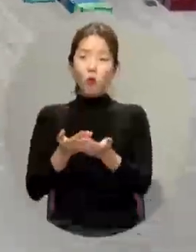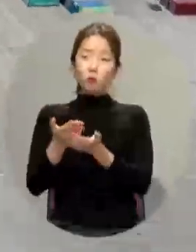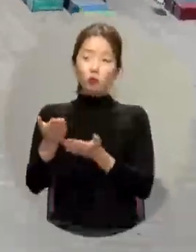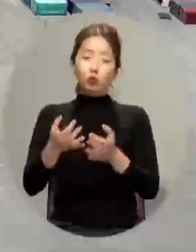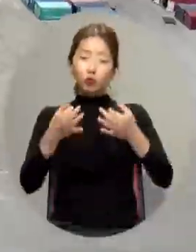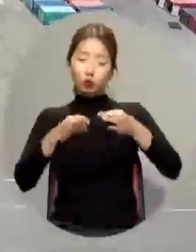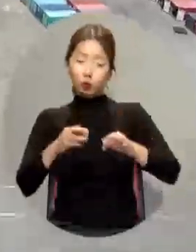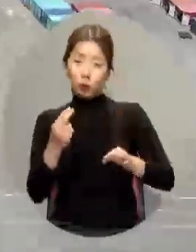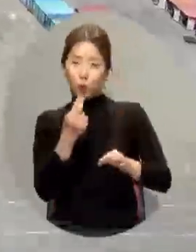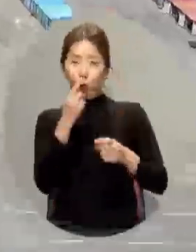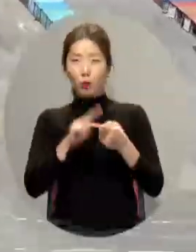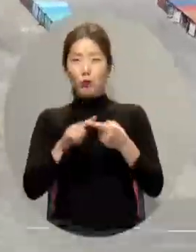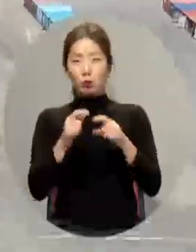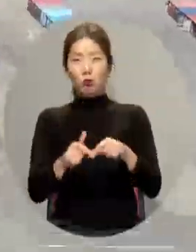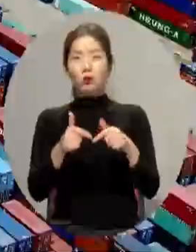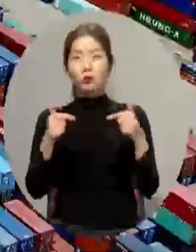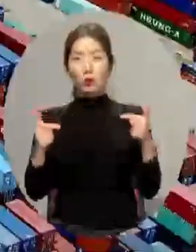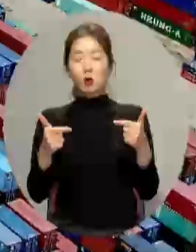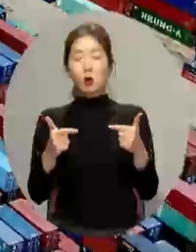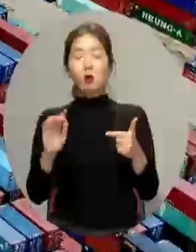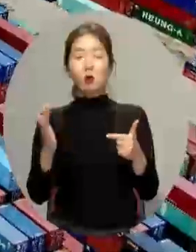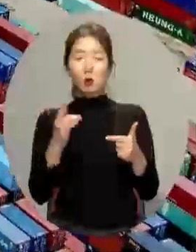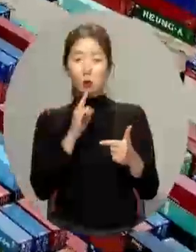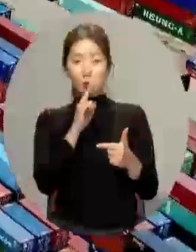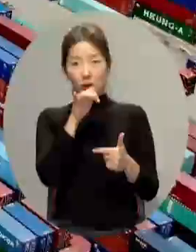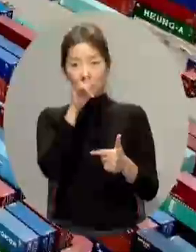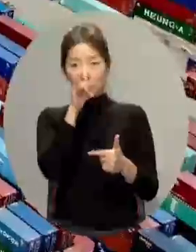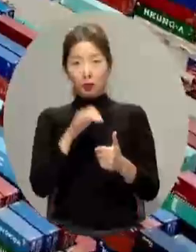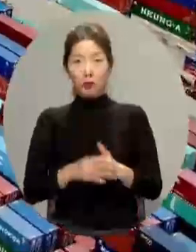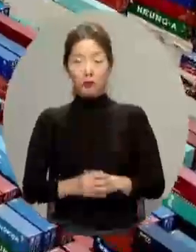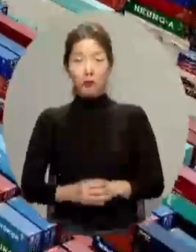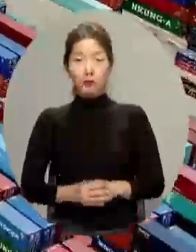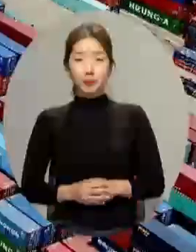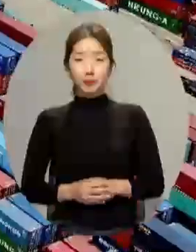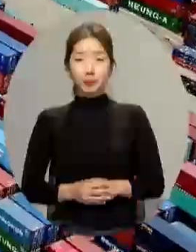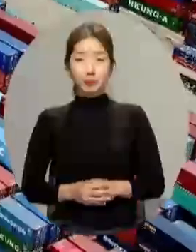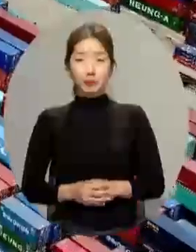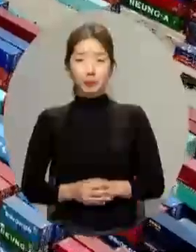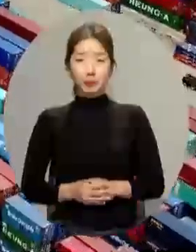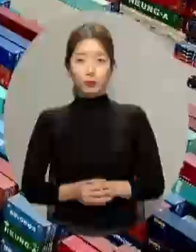금융과 보험을 확대해야 한다고 주장했습니다. MBC 뉴스 고차원입니다.